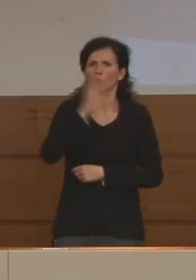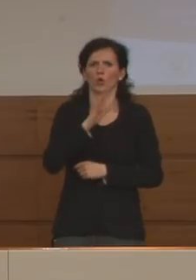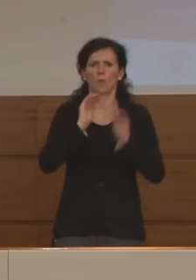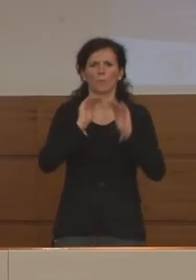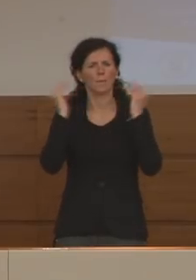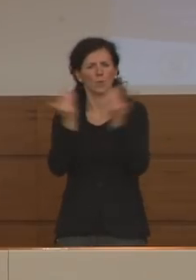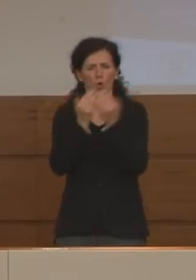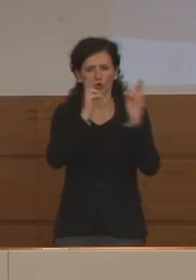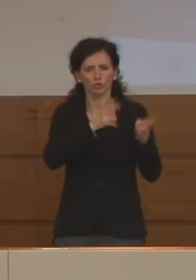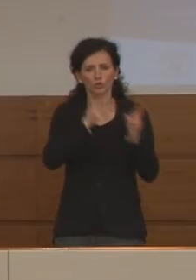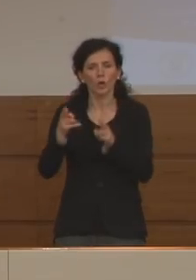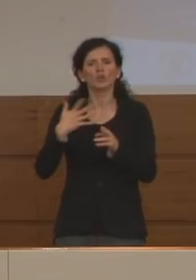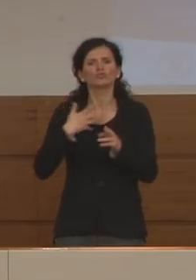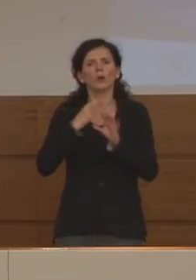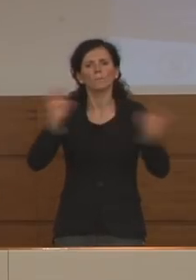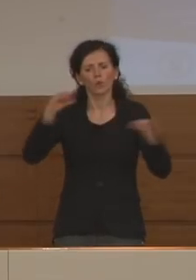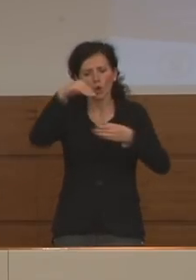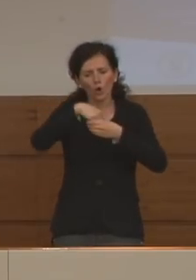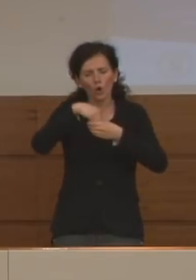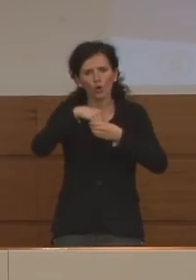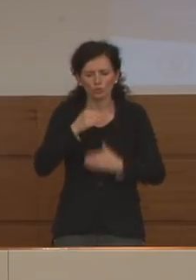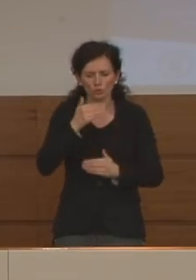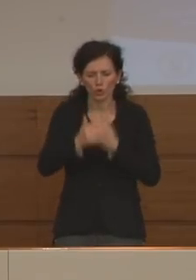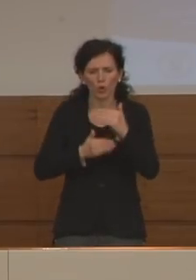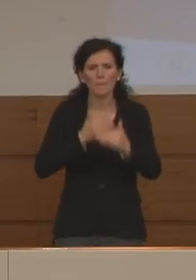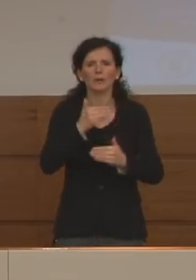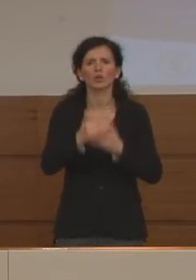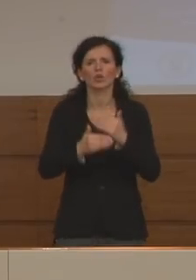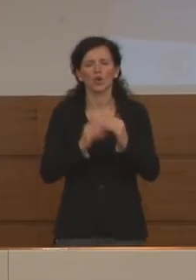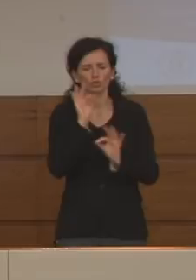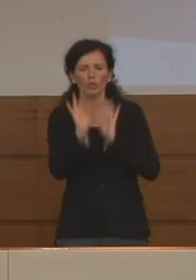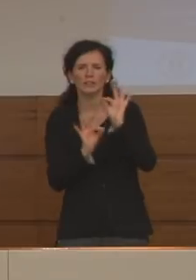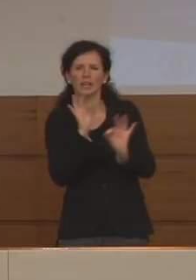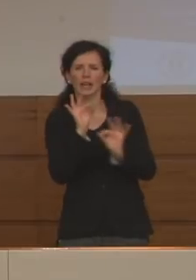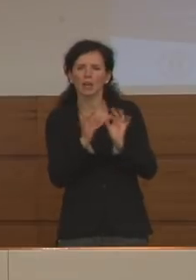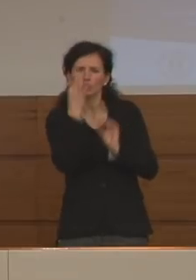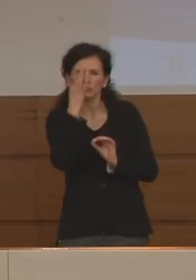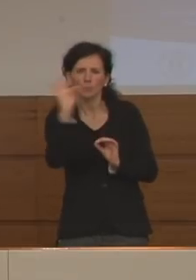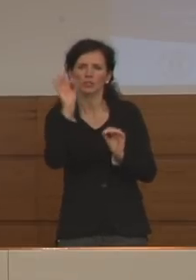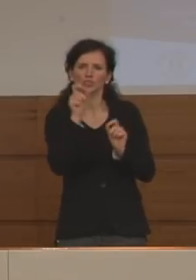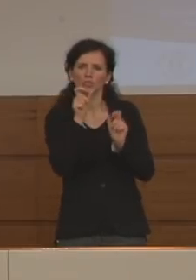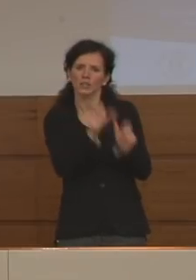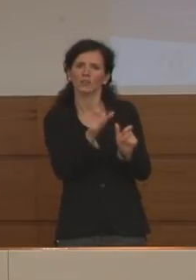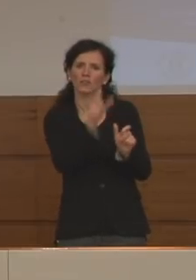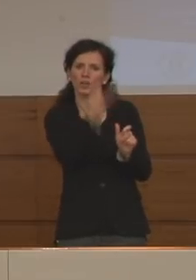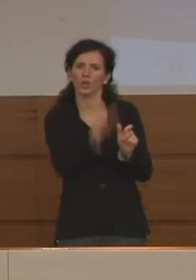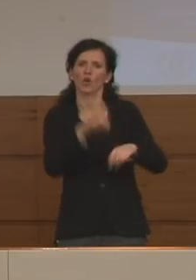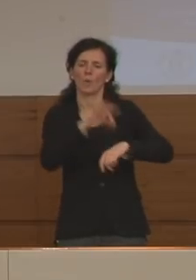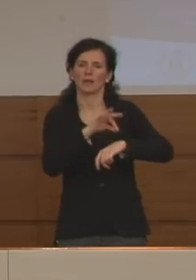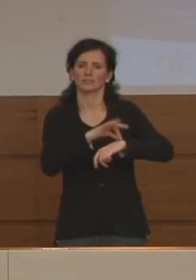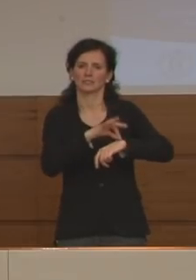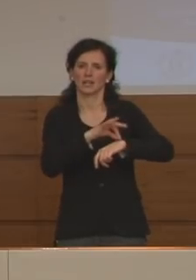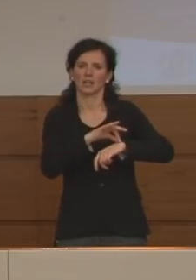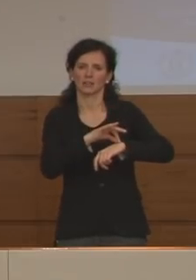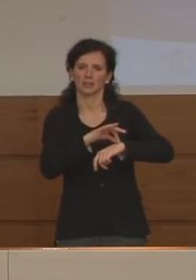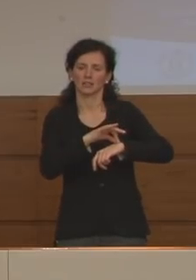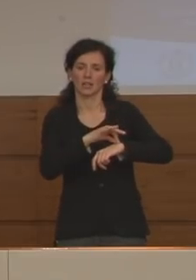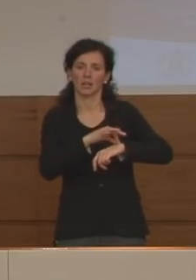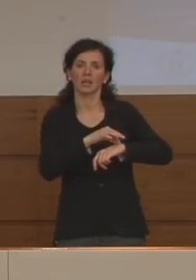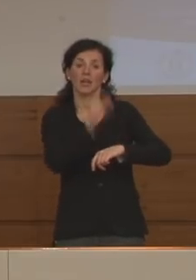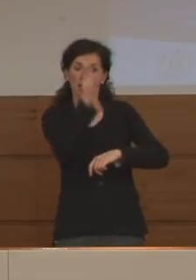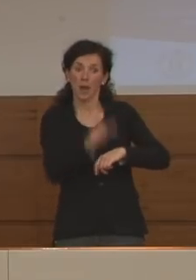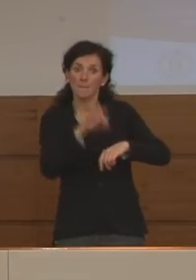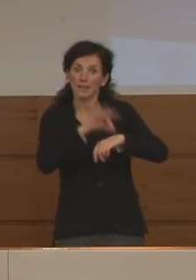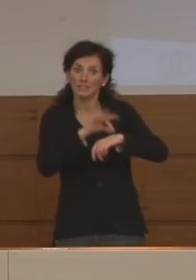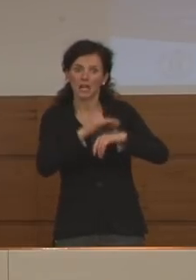predefiniti che fanno un triassi specifico per questi pazienti che li proteggono i pazienti e